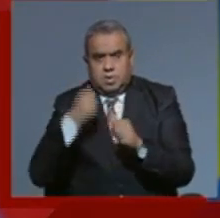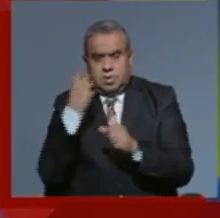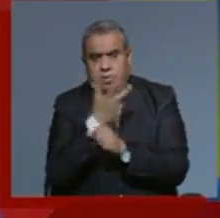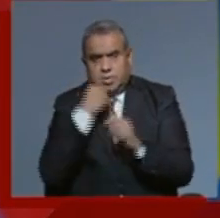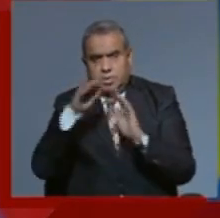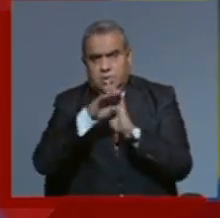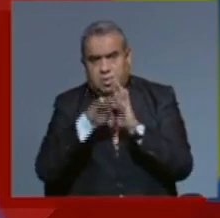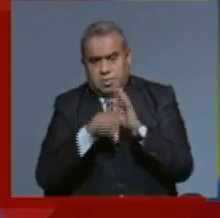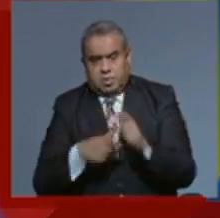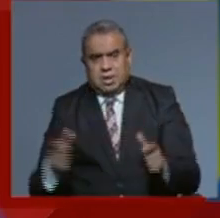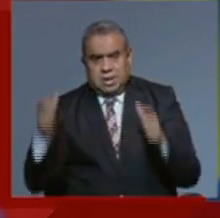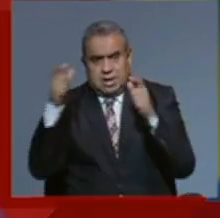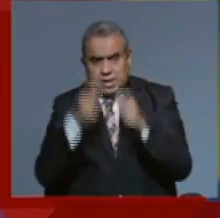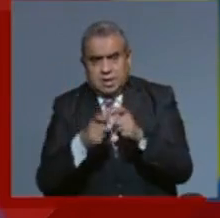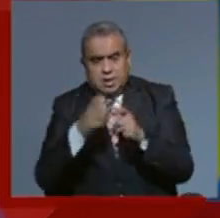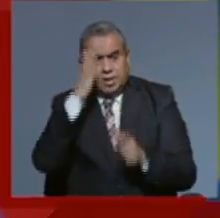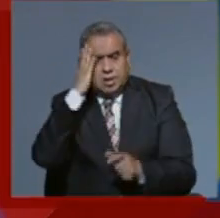ندوتنا